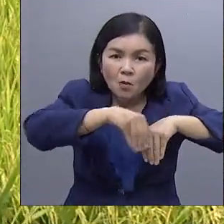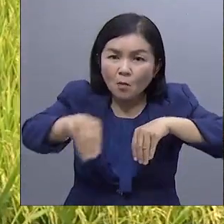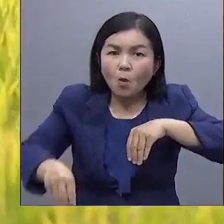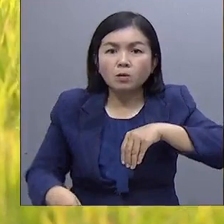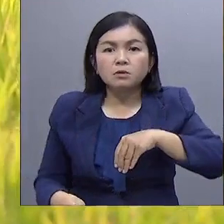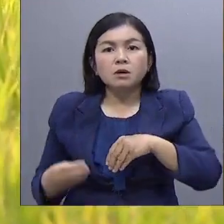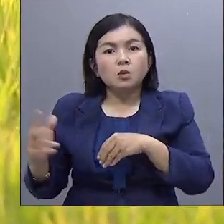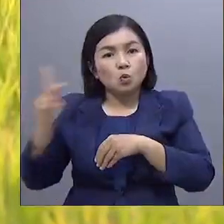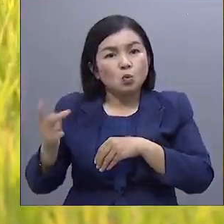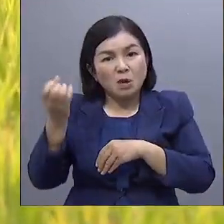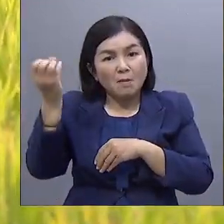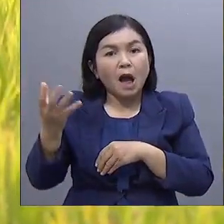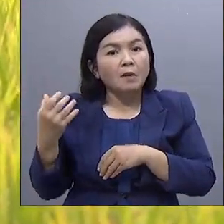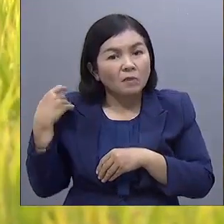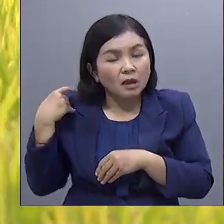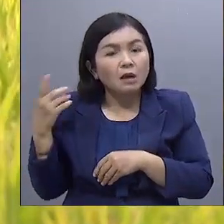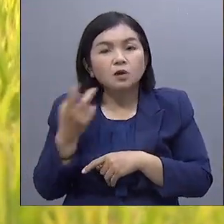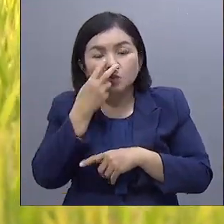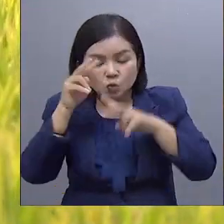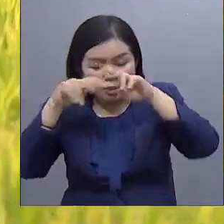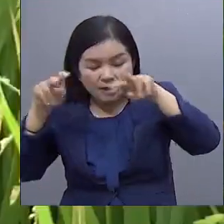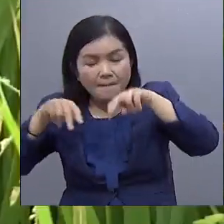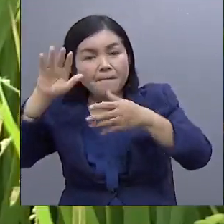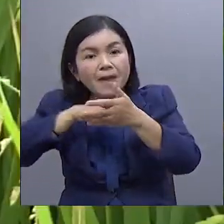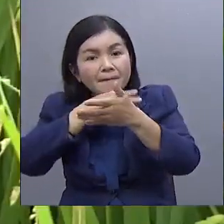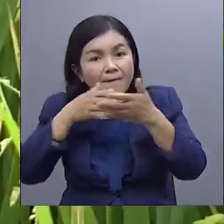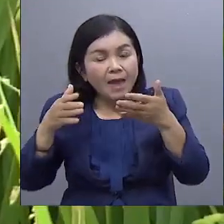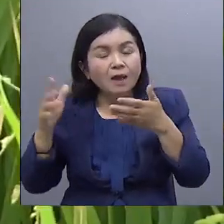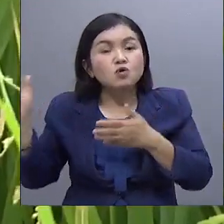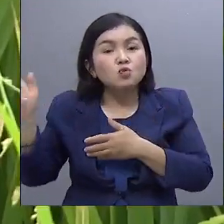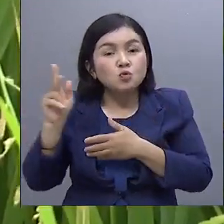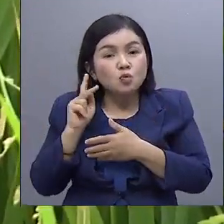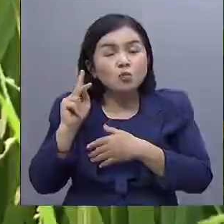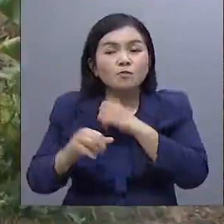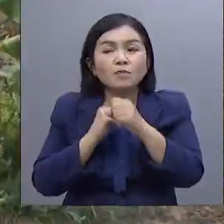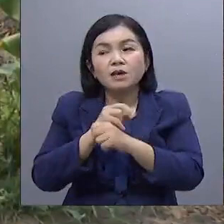ากกว่าขณะเดียวกันนะคะในการศึกษานโยบายพักหนี้ช่วงปี